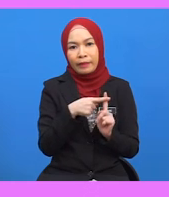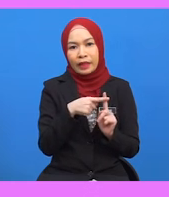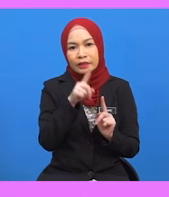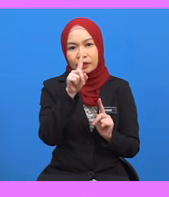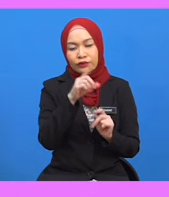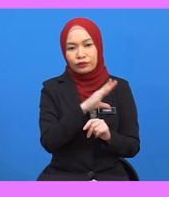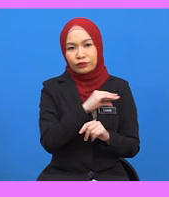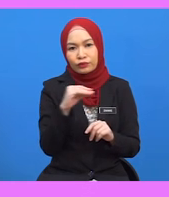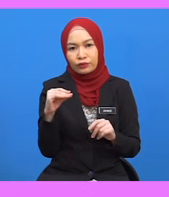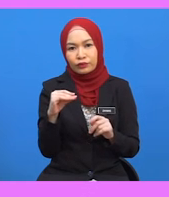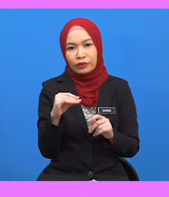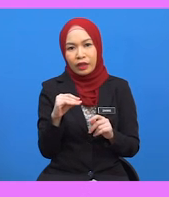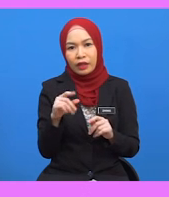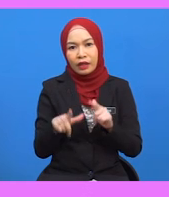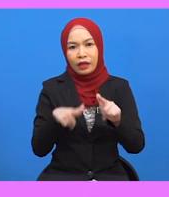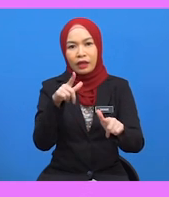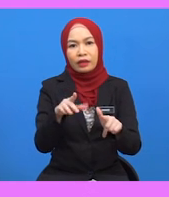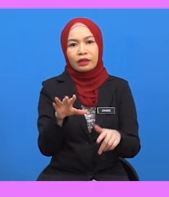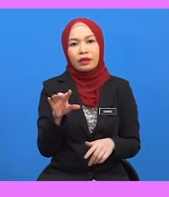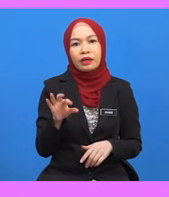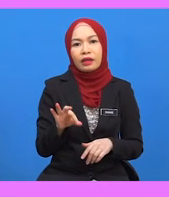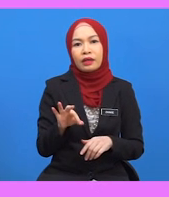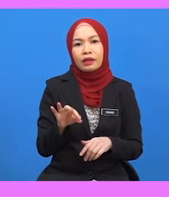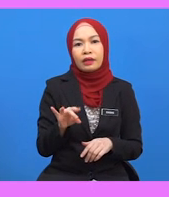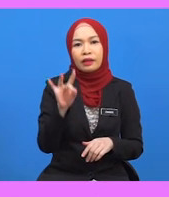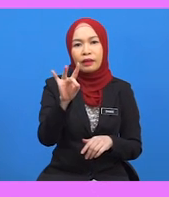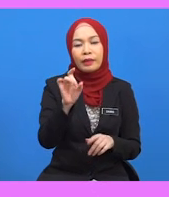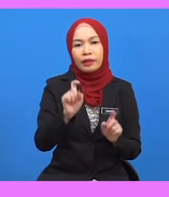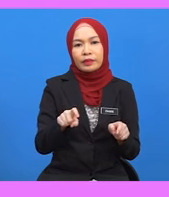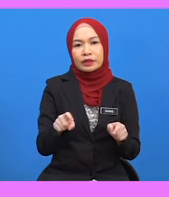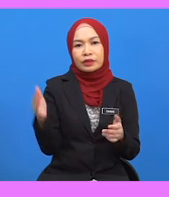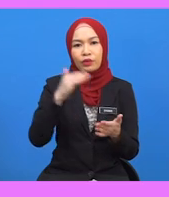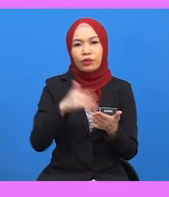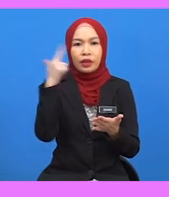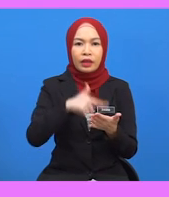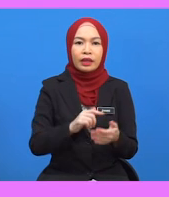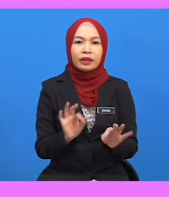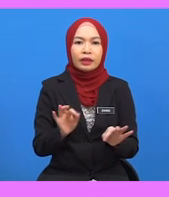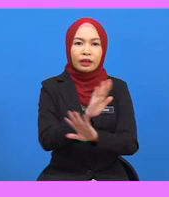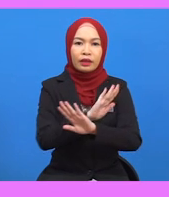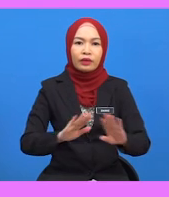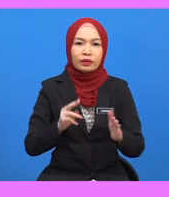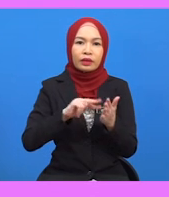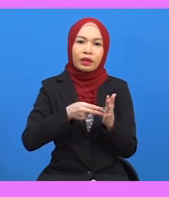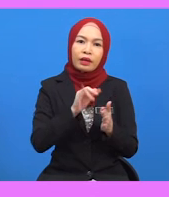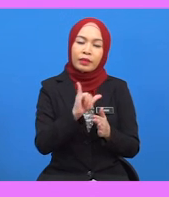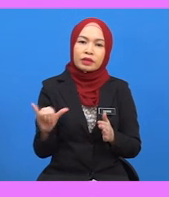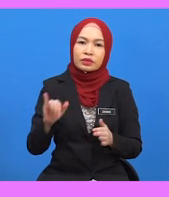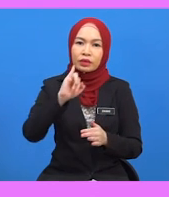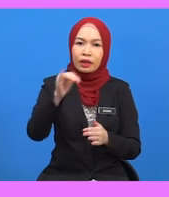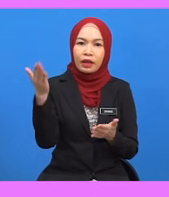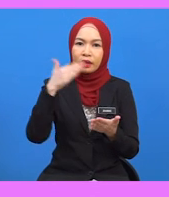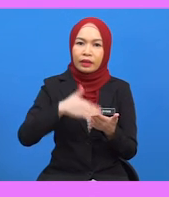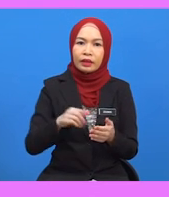dan langkah 8 perlu diulangi semula. Jika tidak, maksudnya I